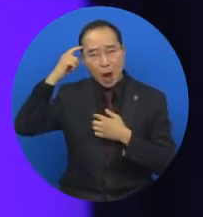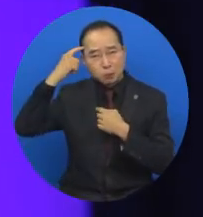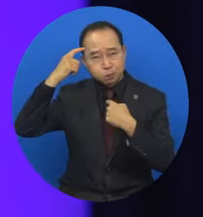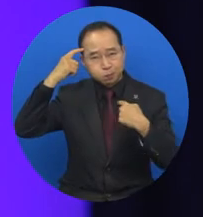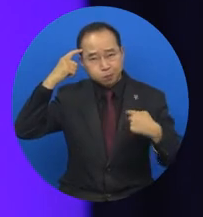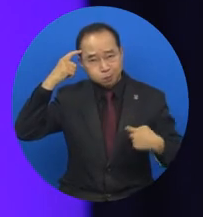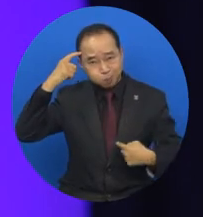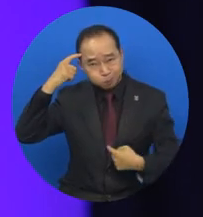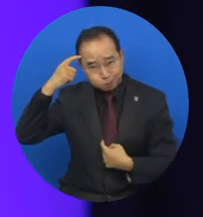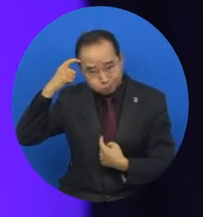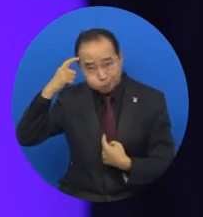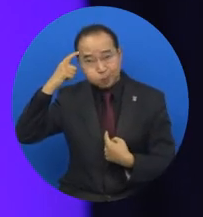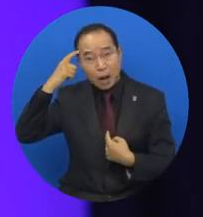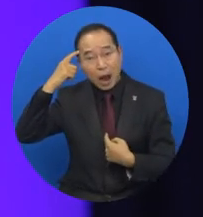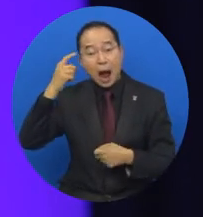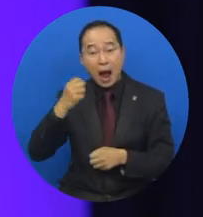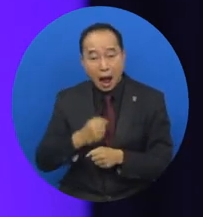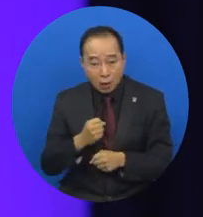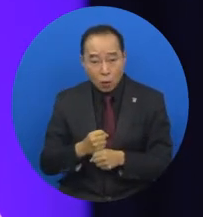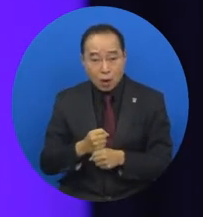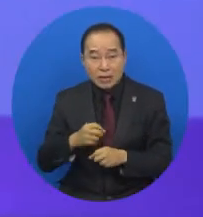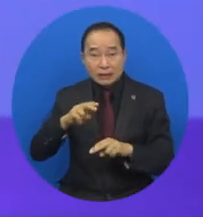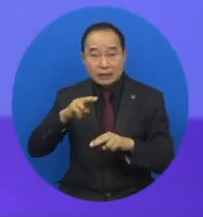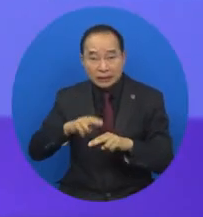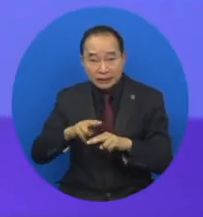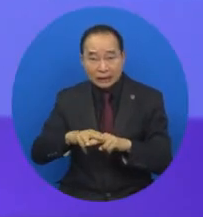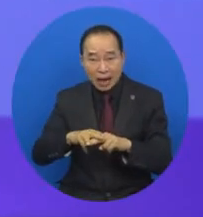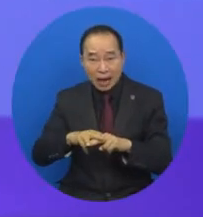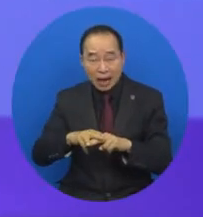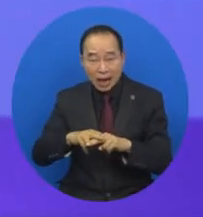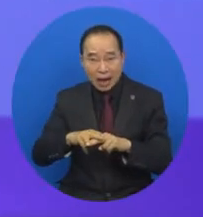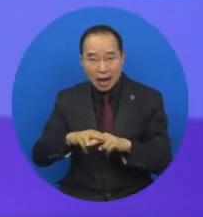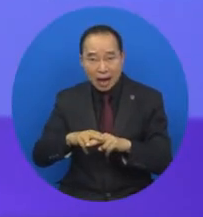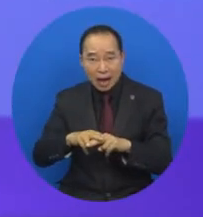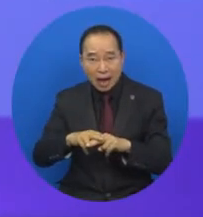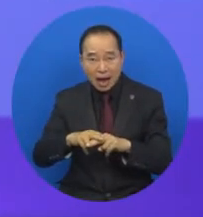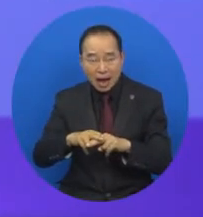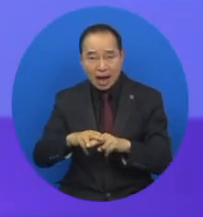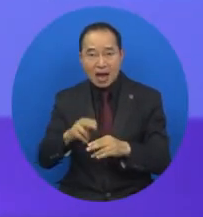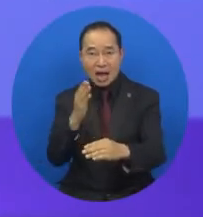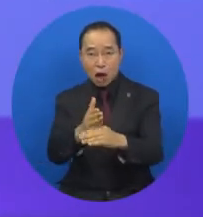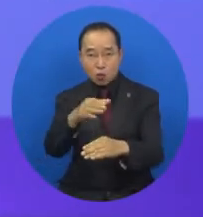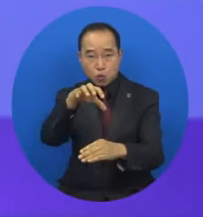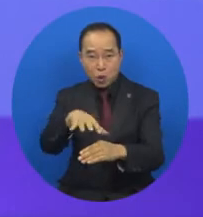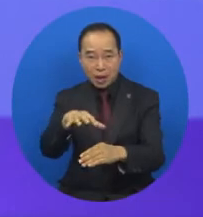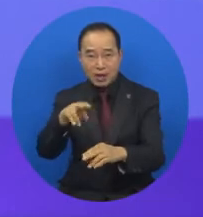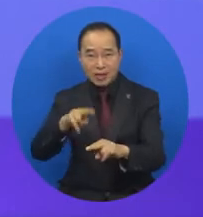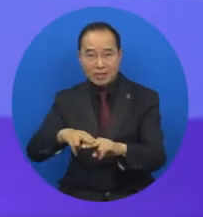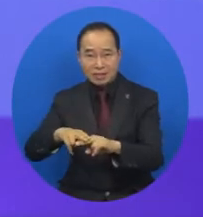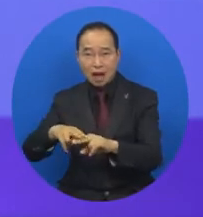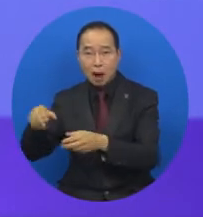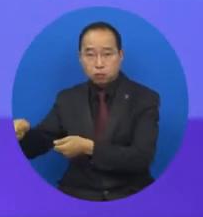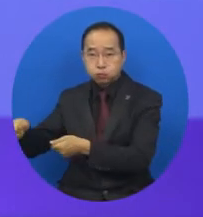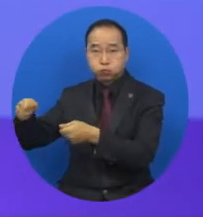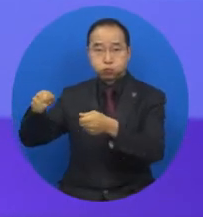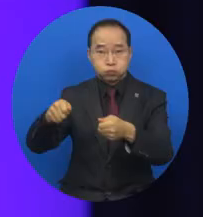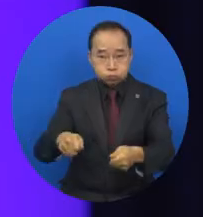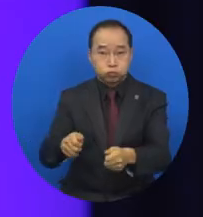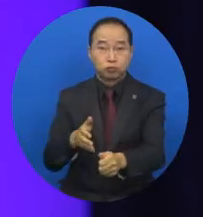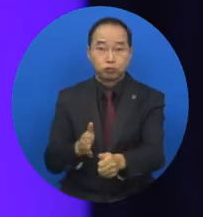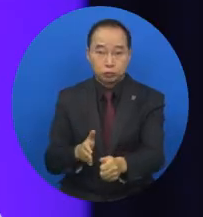온몸을 알아차리면서 이 의자를 가운데에다 옮겨주세요라고